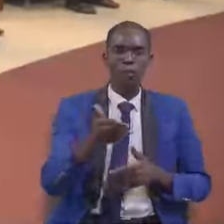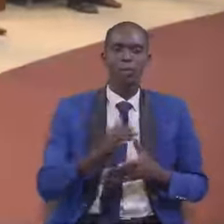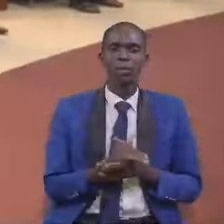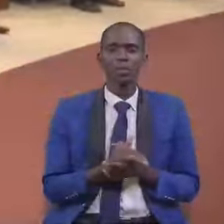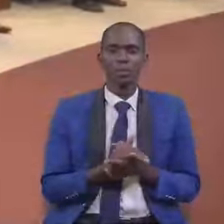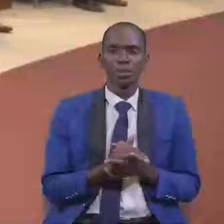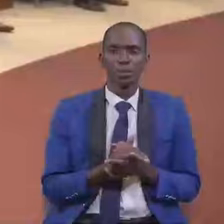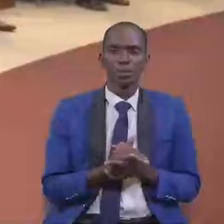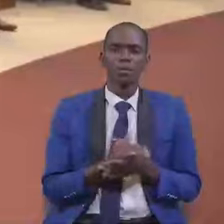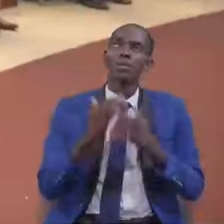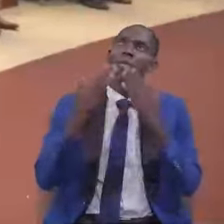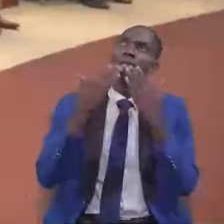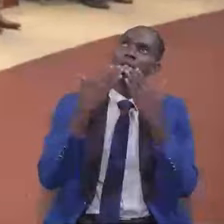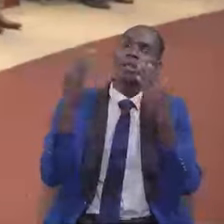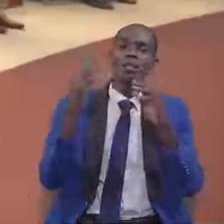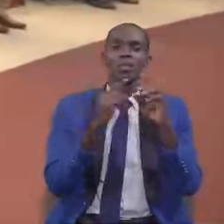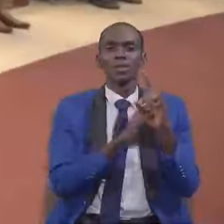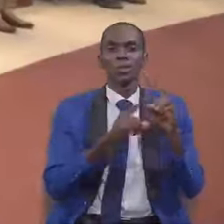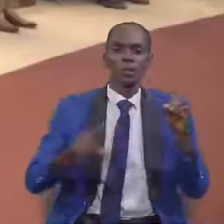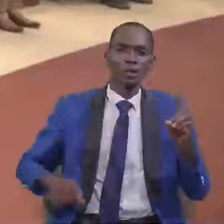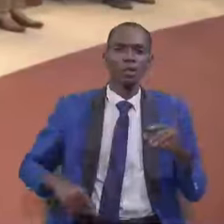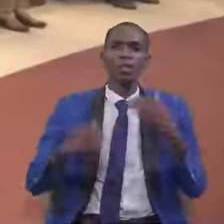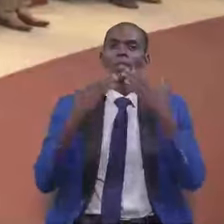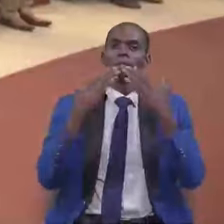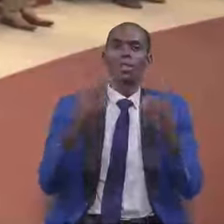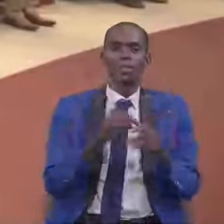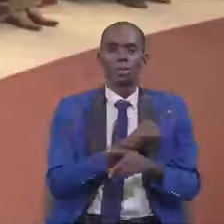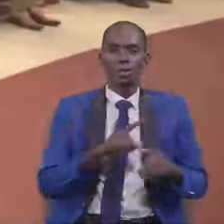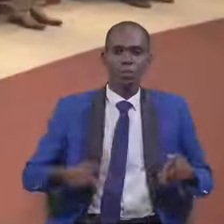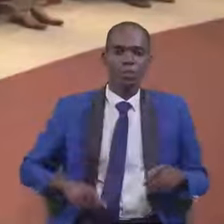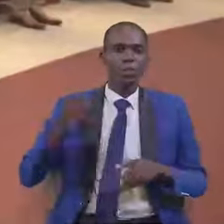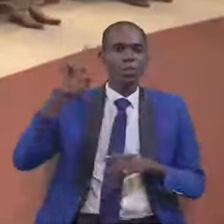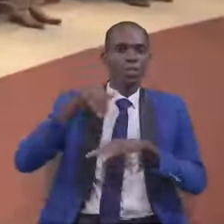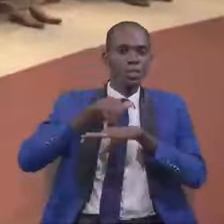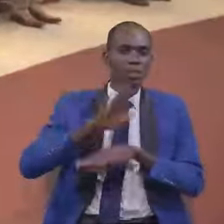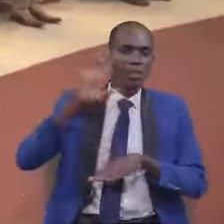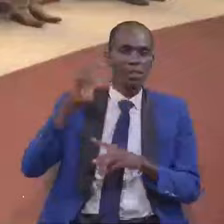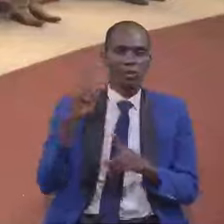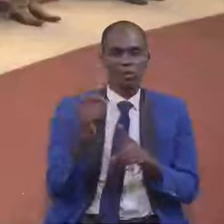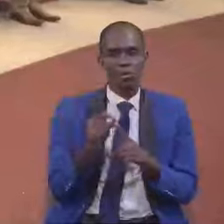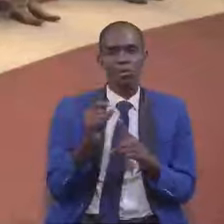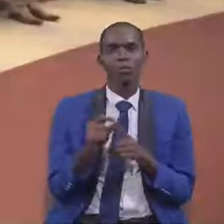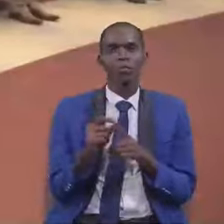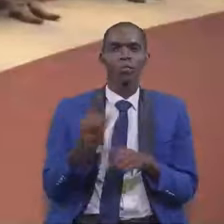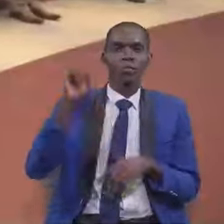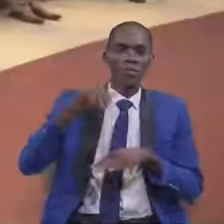Rendez grâce au Seigneur, dites-lui merci. Il envoie sa parole. Il envoie sa